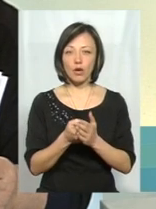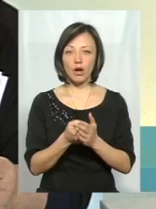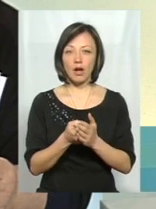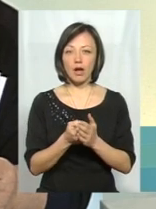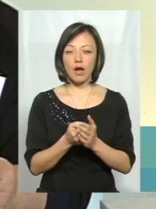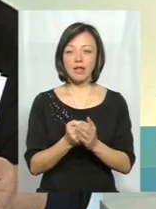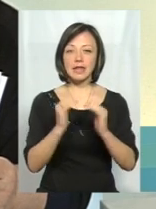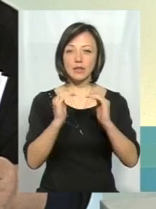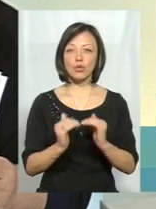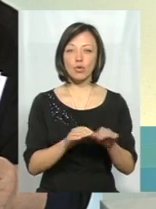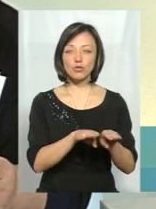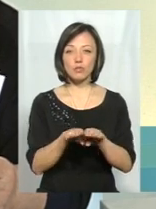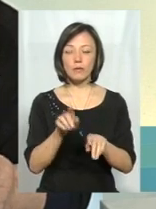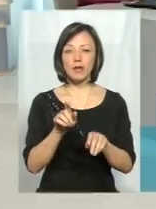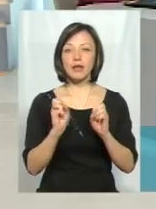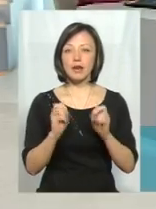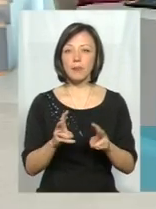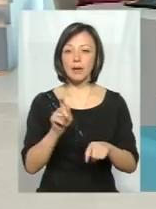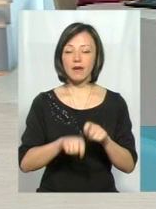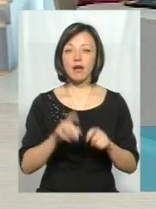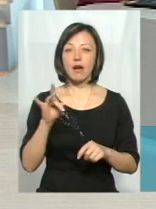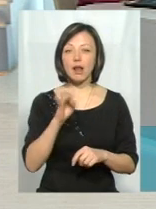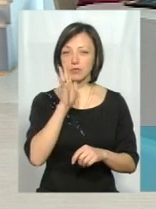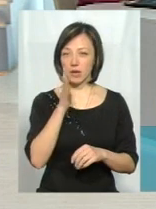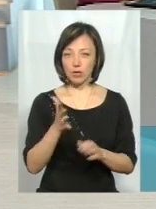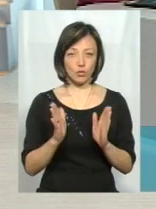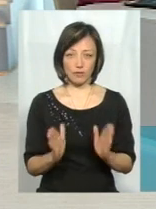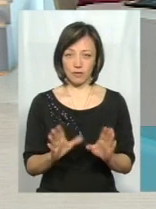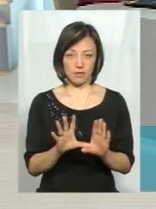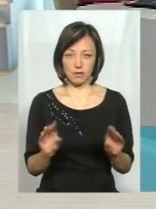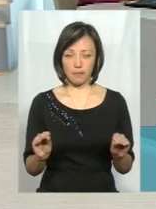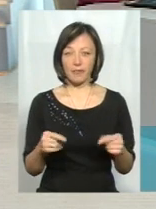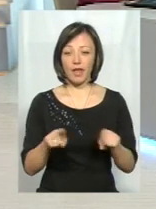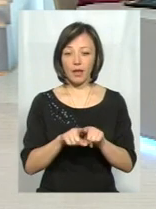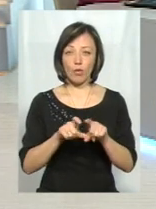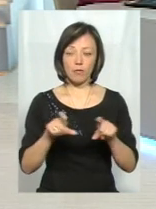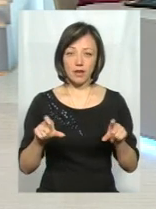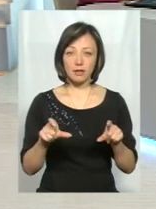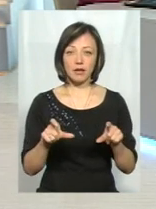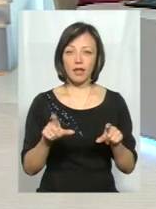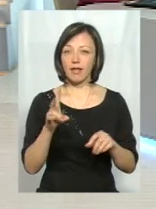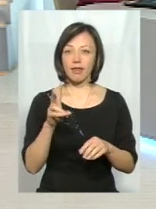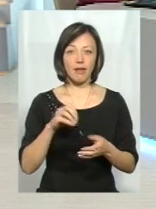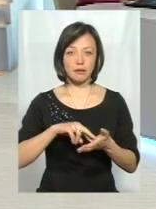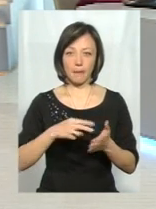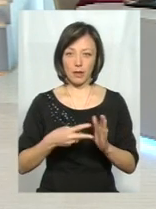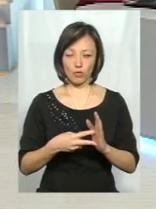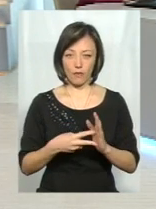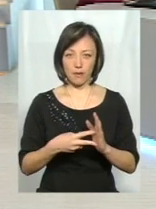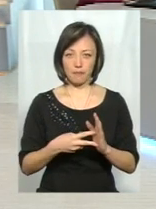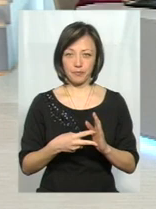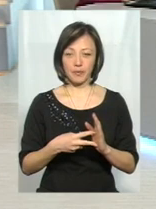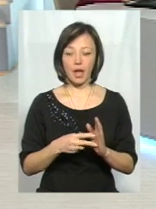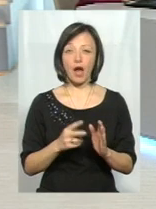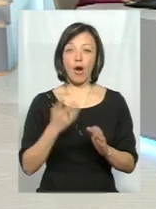ступеню ризику, перевіряються один раз в 5 років, всього-навсього. Тобто такі об'єкти, вони практично не заплановані. З